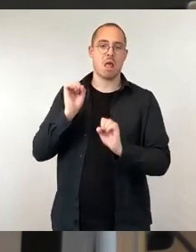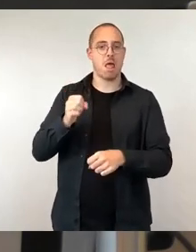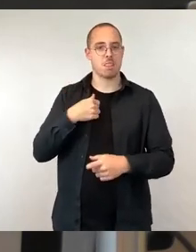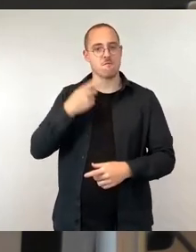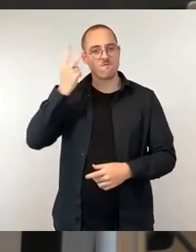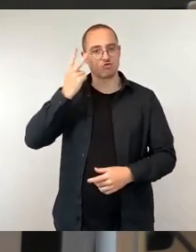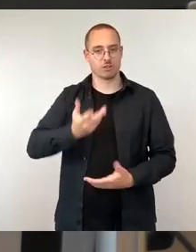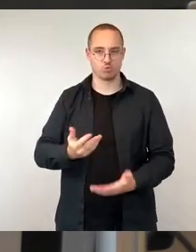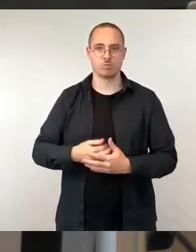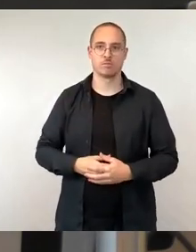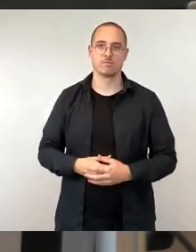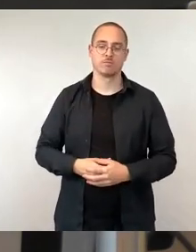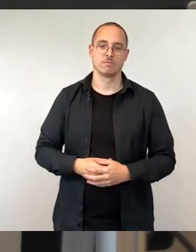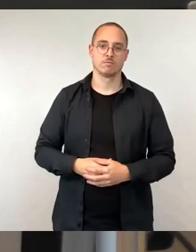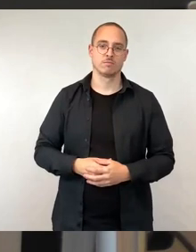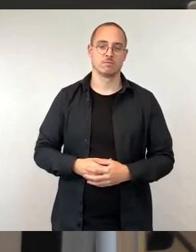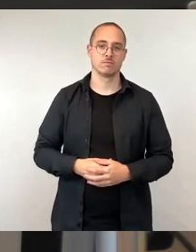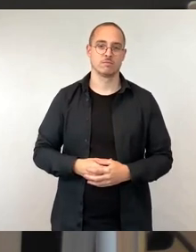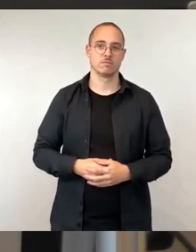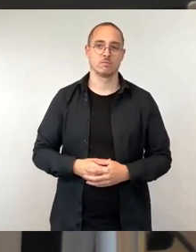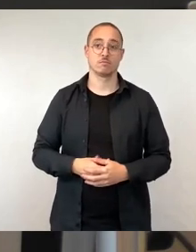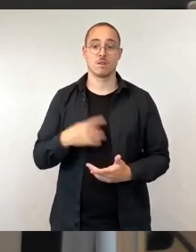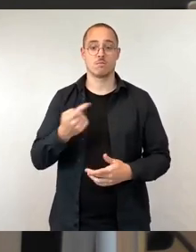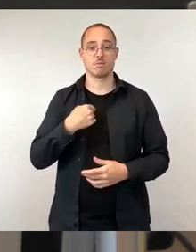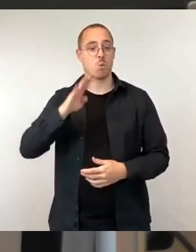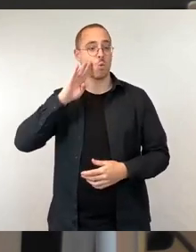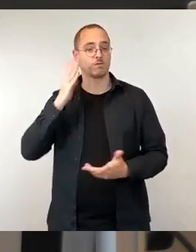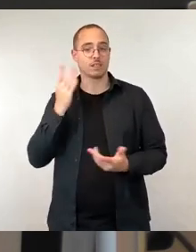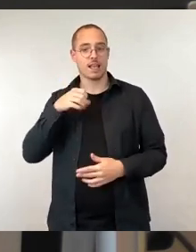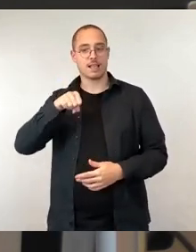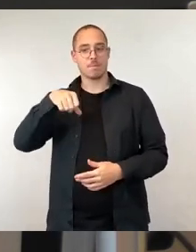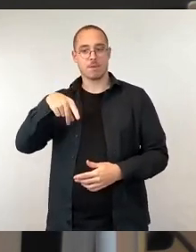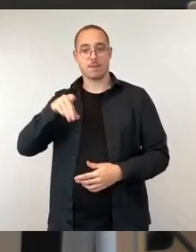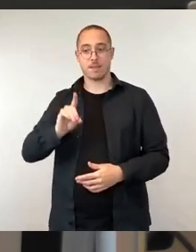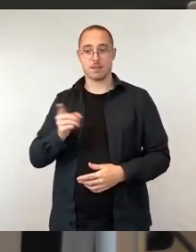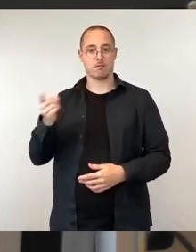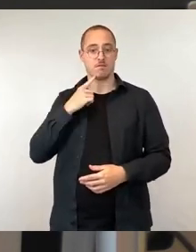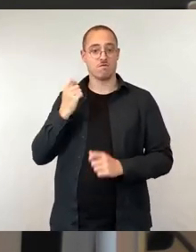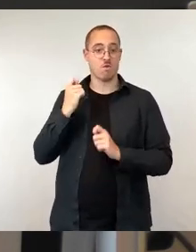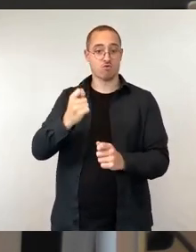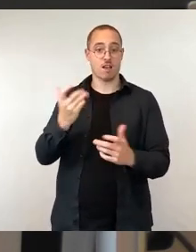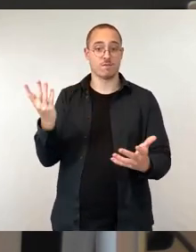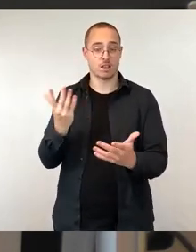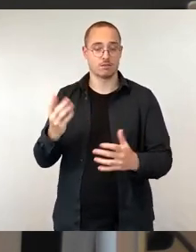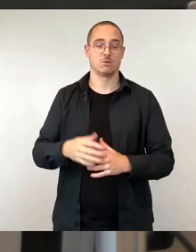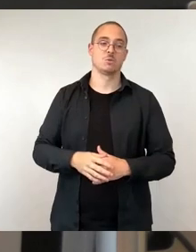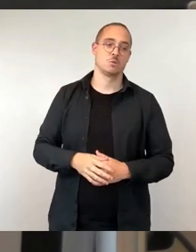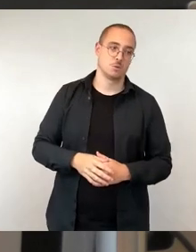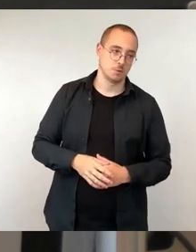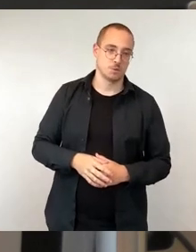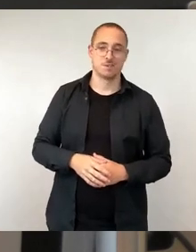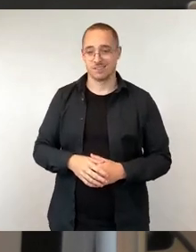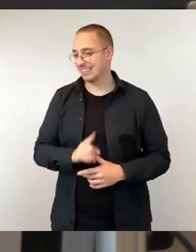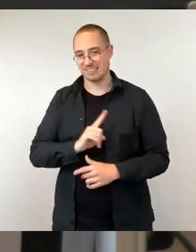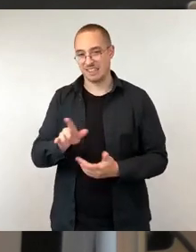gehört, was die SPD vorschlägt, der ist genau das eben nicht. Ja, der Vorschlag der